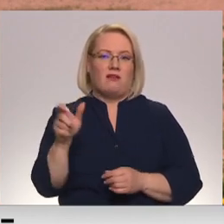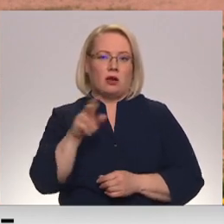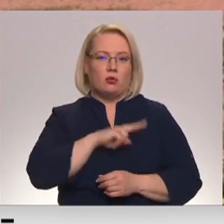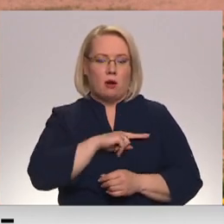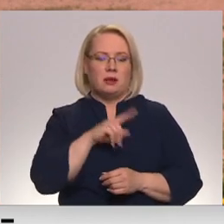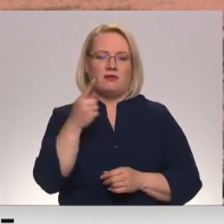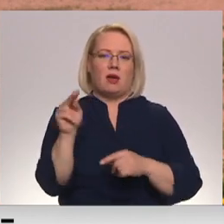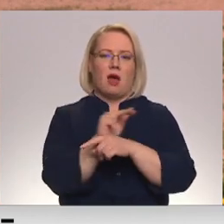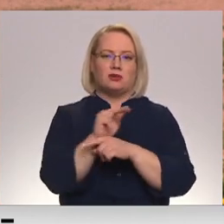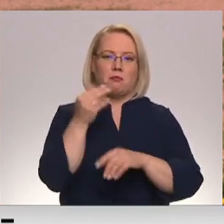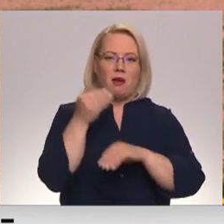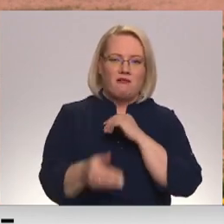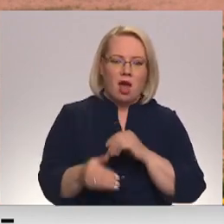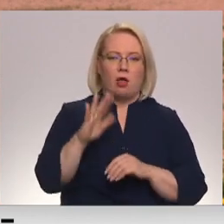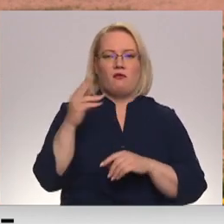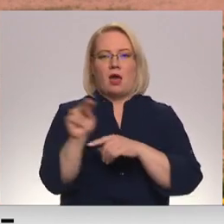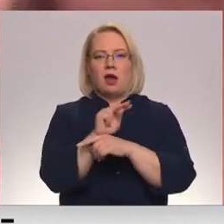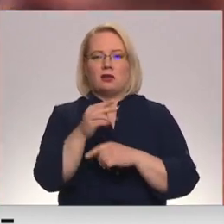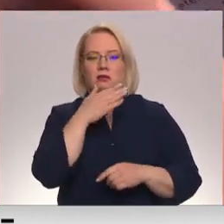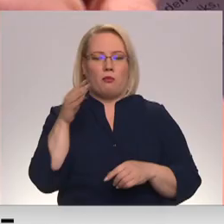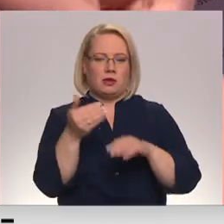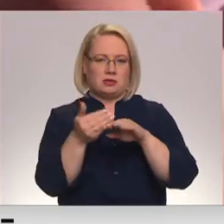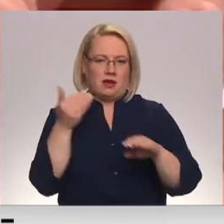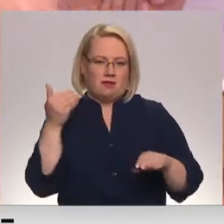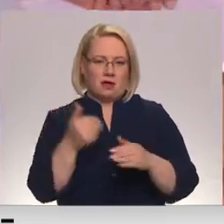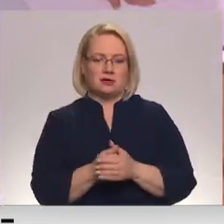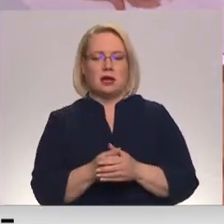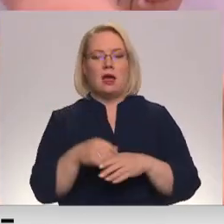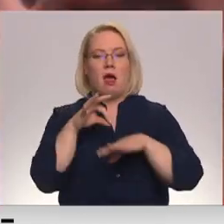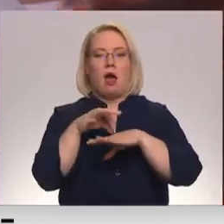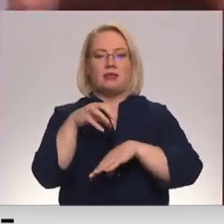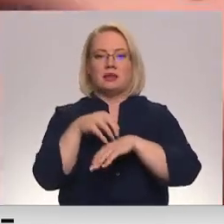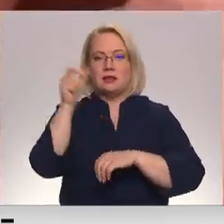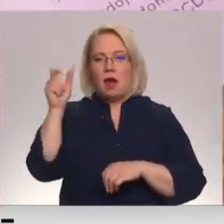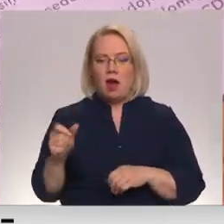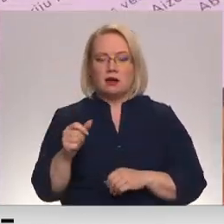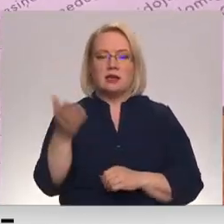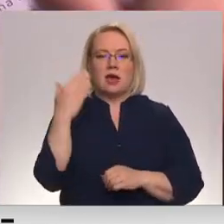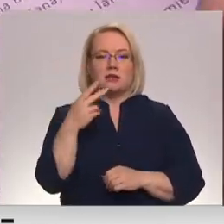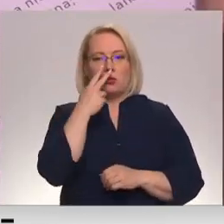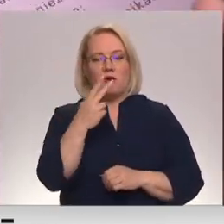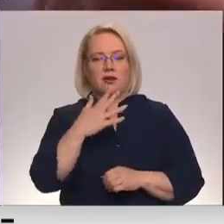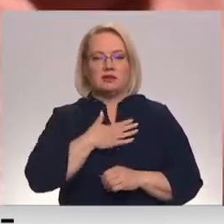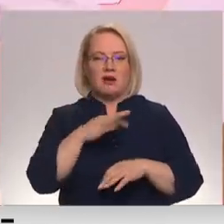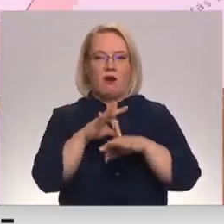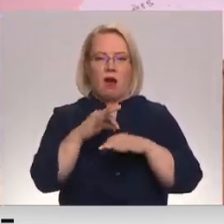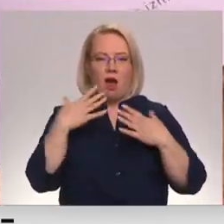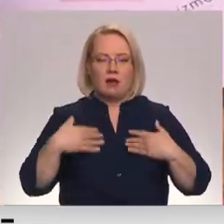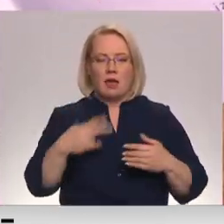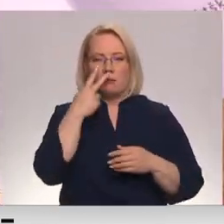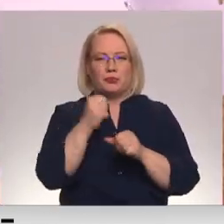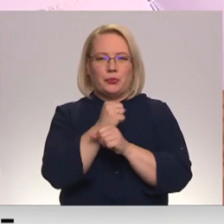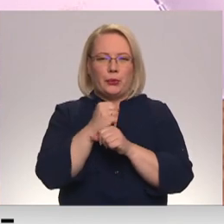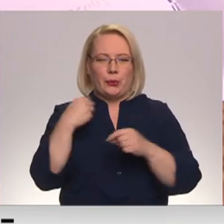tā ārstēšana nav bijusi saulēcīga. Dermatologi un citi ārsti aicina novērot savu ādu, vērot dzimumzīmes,